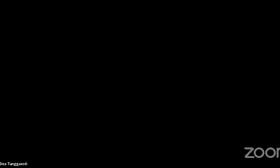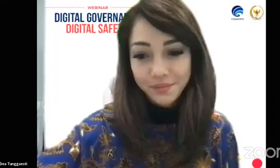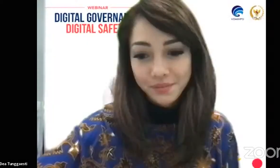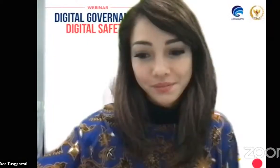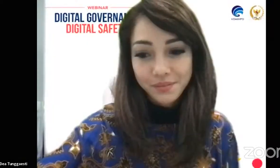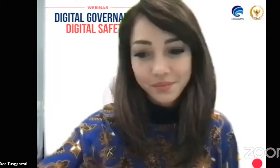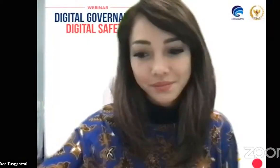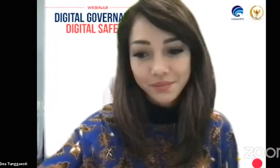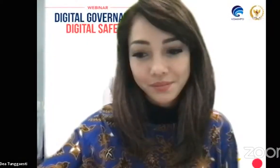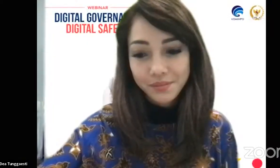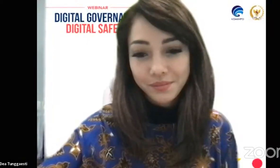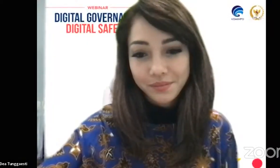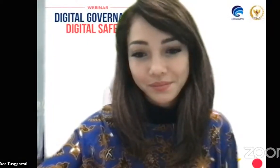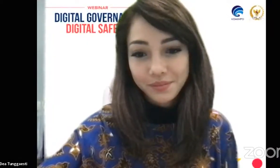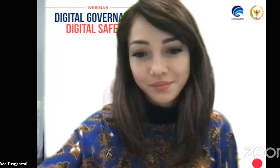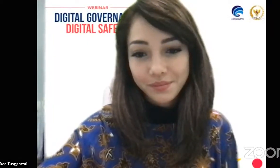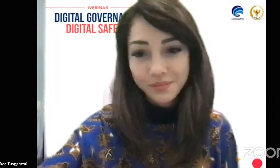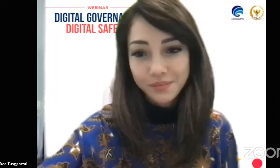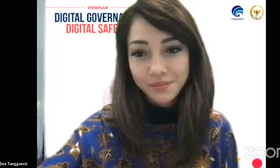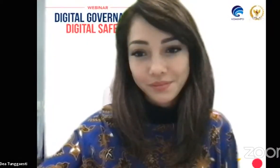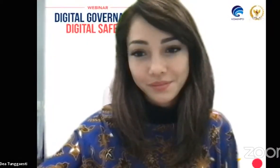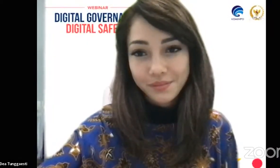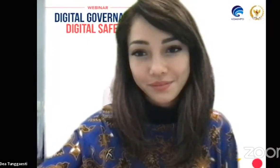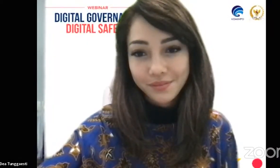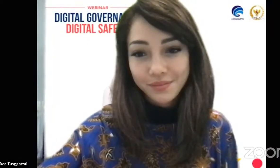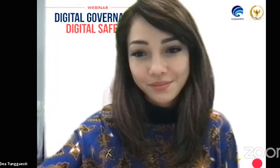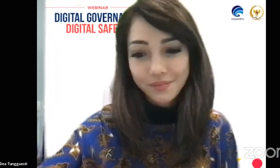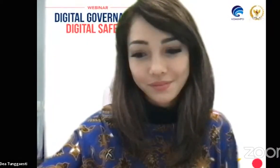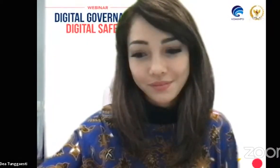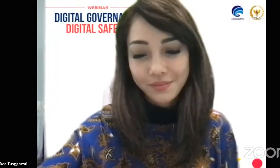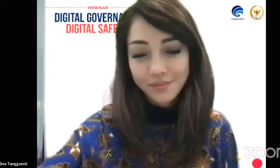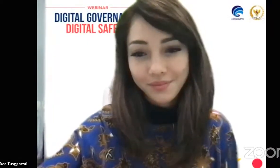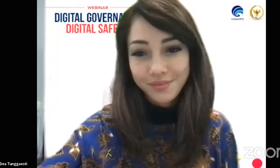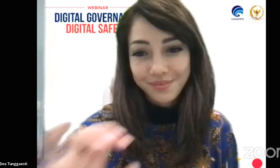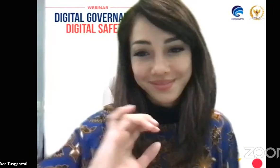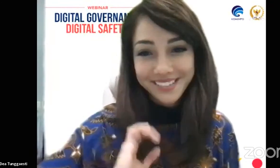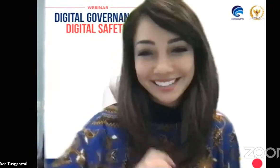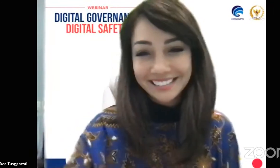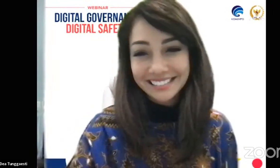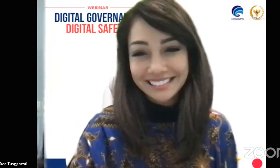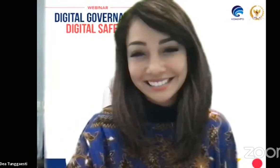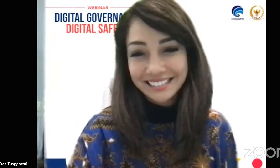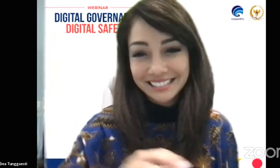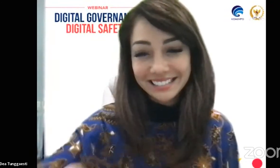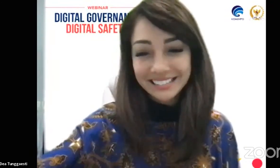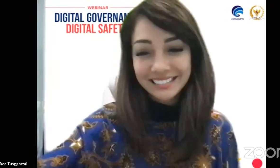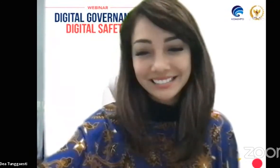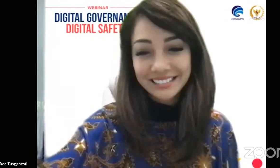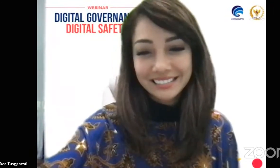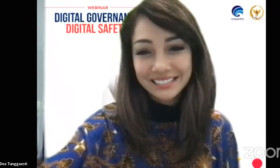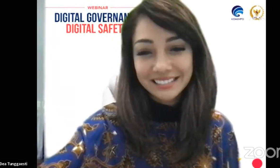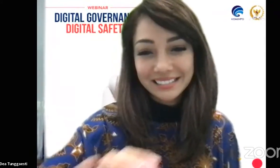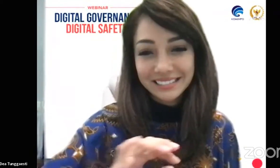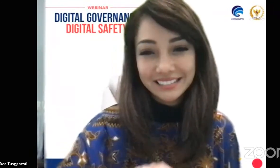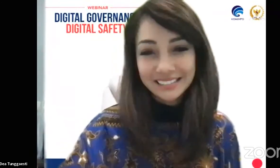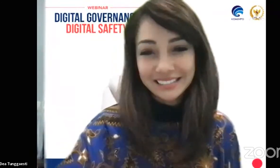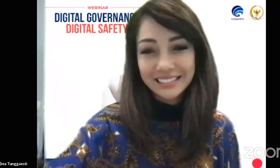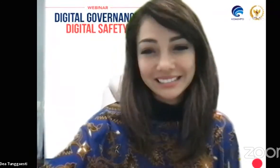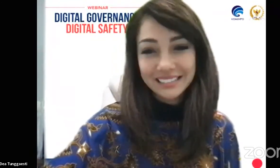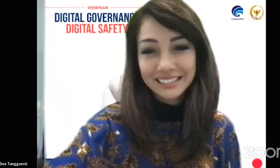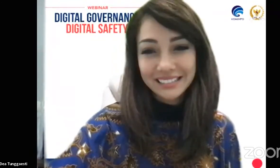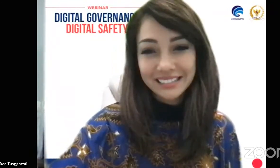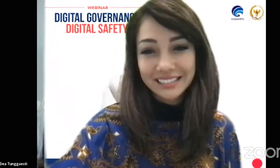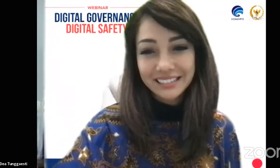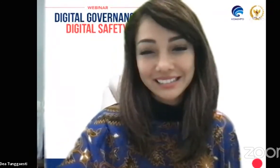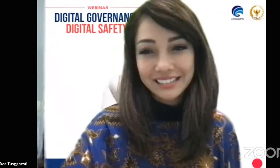kok jadinya ngerasa, waduh, hukum itu ternyata sederhana ya, dan juga begitu Mbak menyampaikan, kita jadi percaya